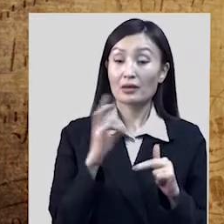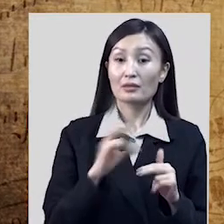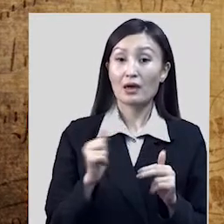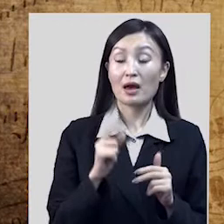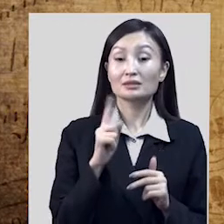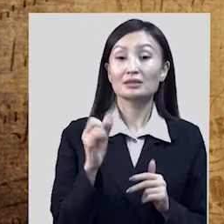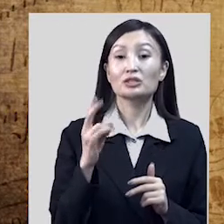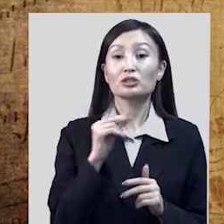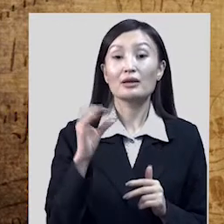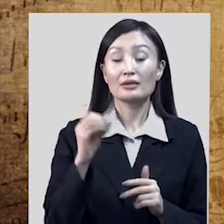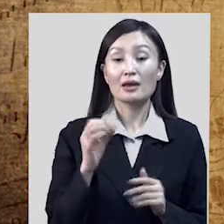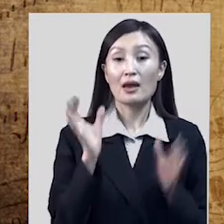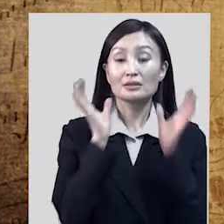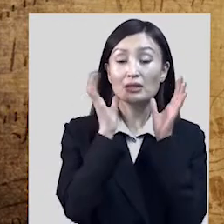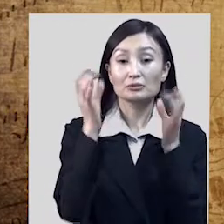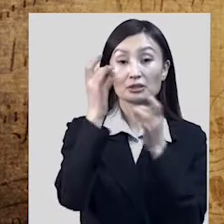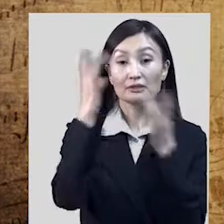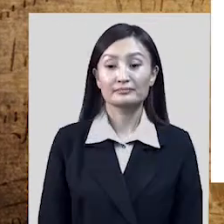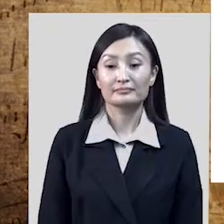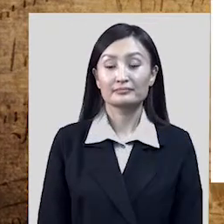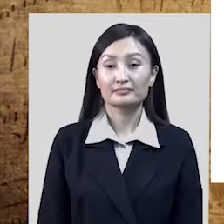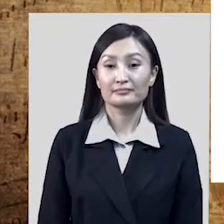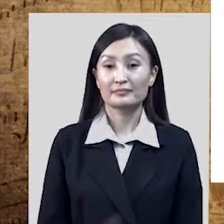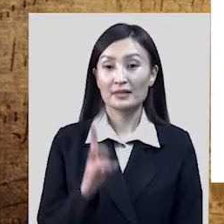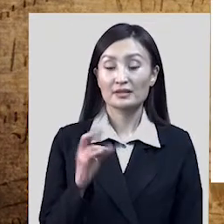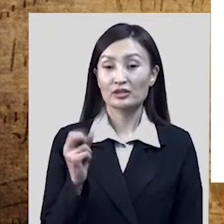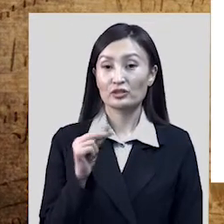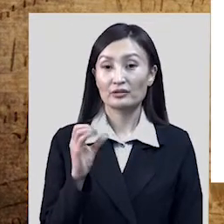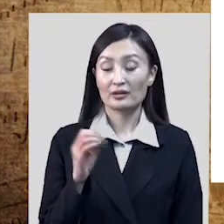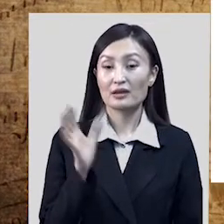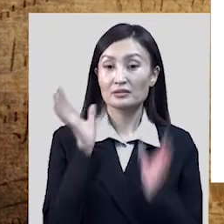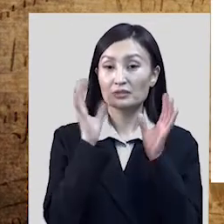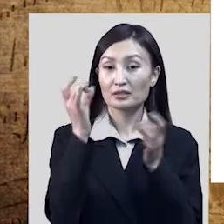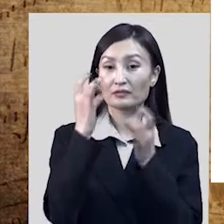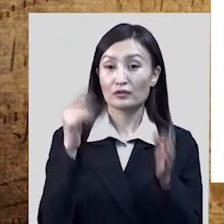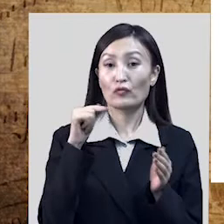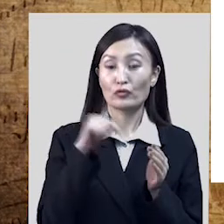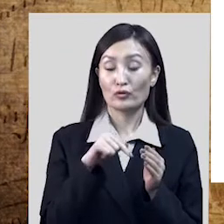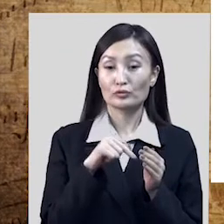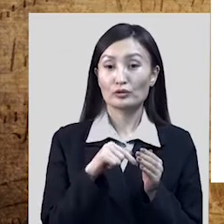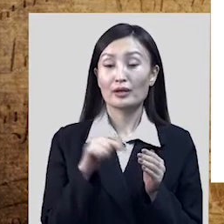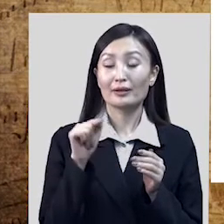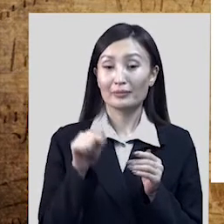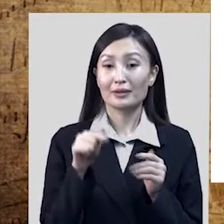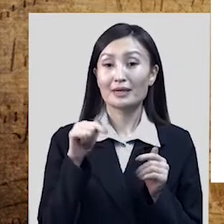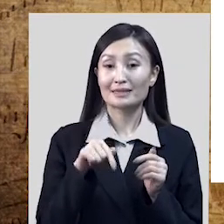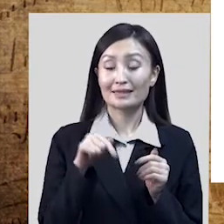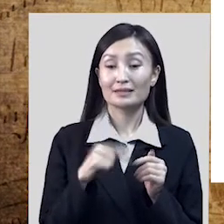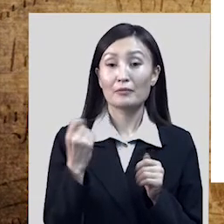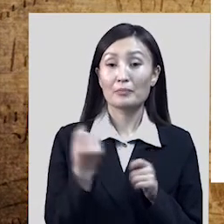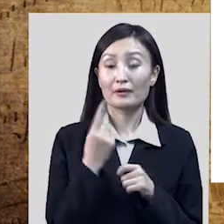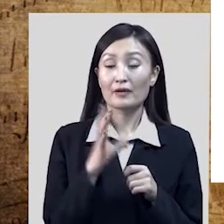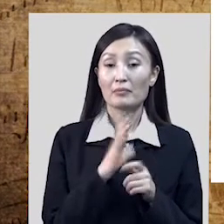значение исламской цивилизации значение исламская цивилизация в том что именно здесь впервые